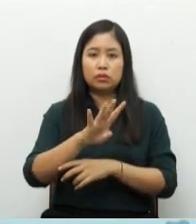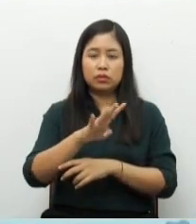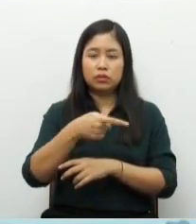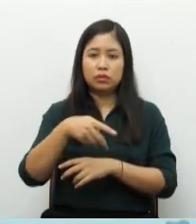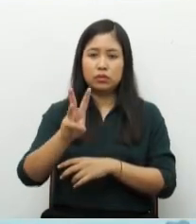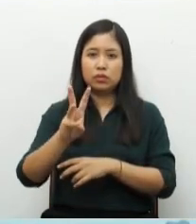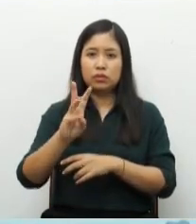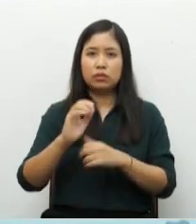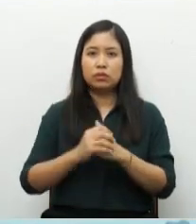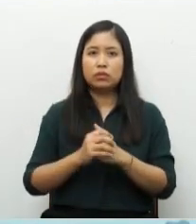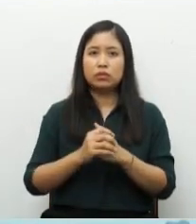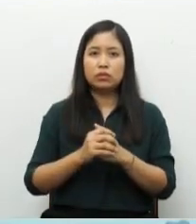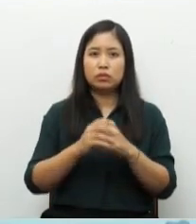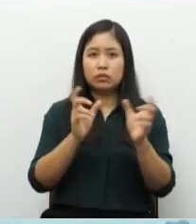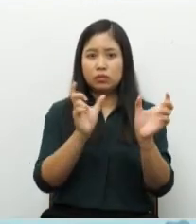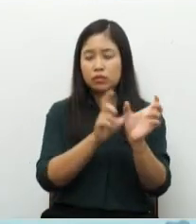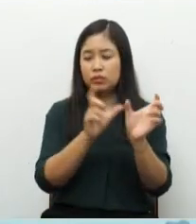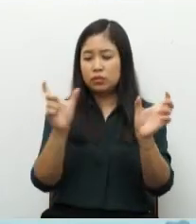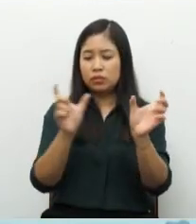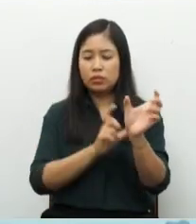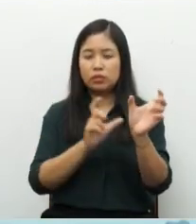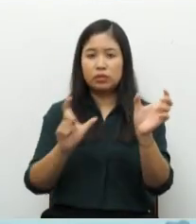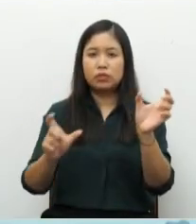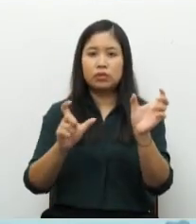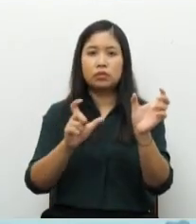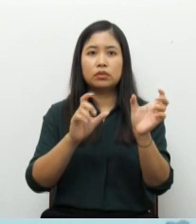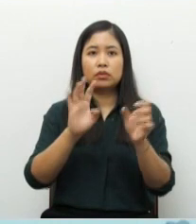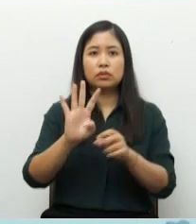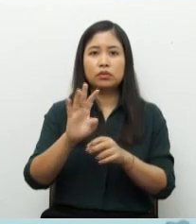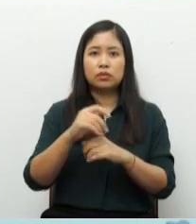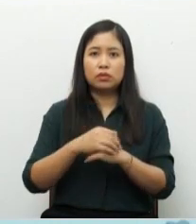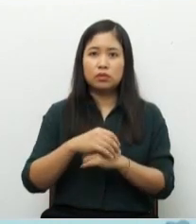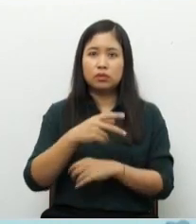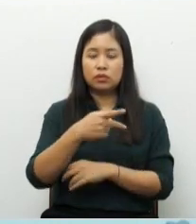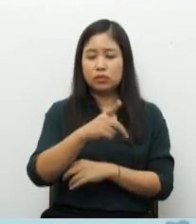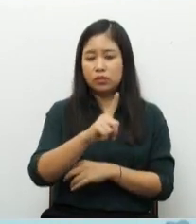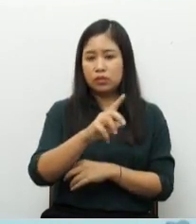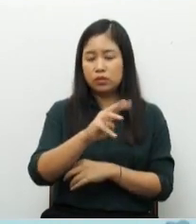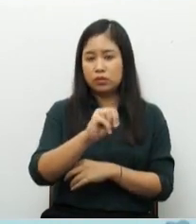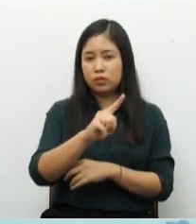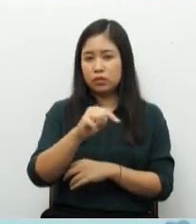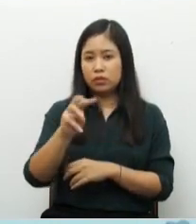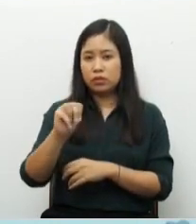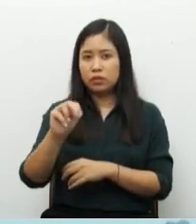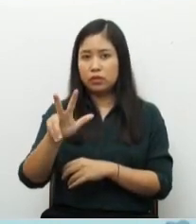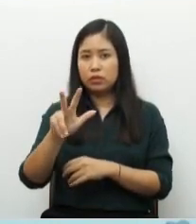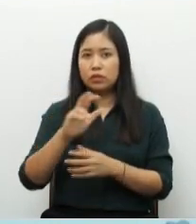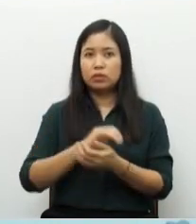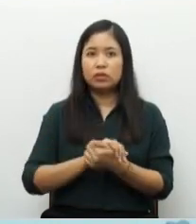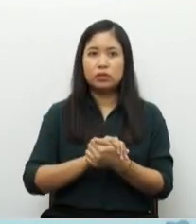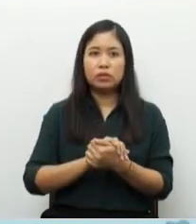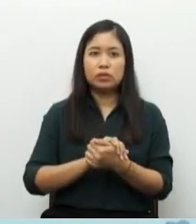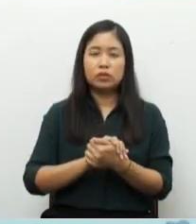นะครับกิจกรรมแต่งกลอนสุภาพนะครับจำนวน4บทของนักเรียนชั้นมัธยมศึกษาปีที่1ถึง3ครับกิจกรรม